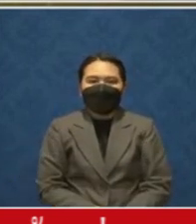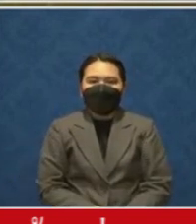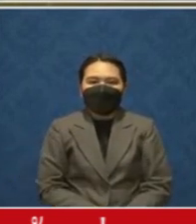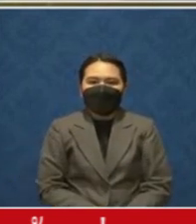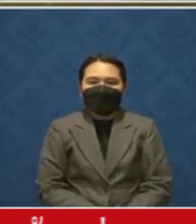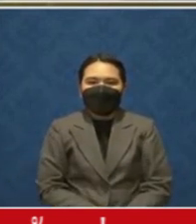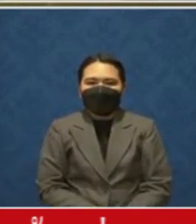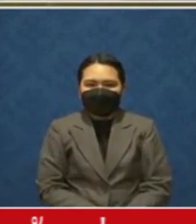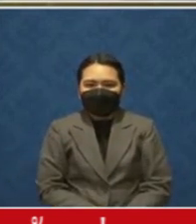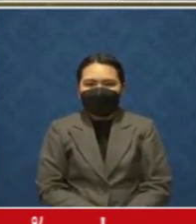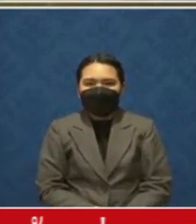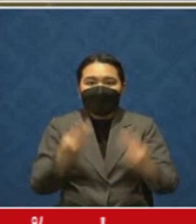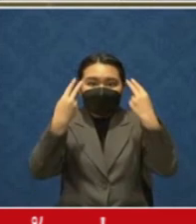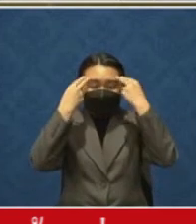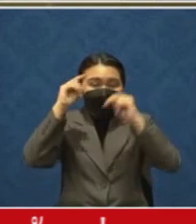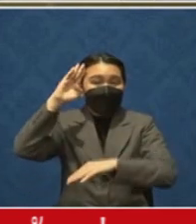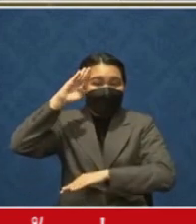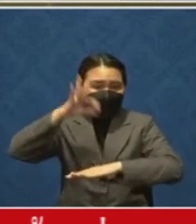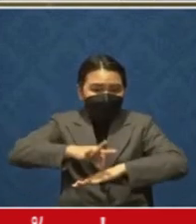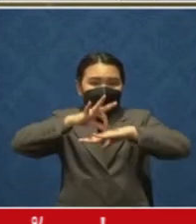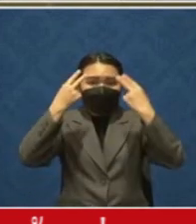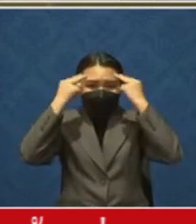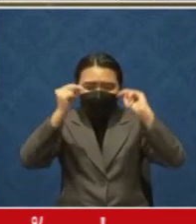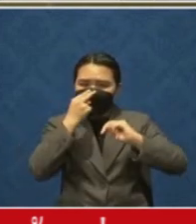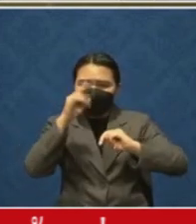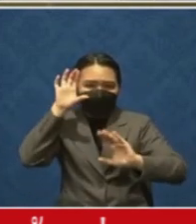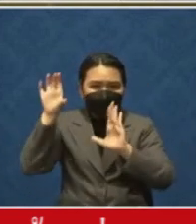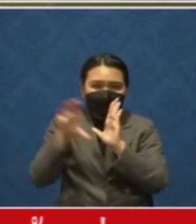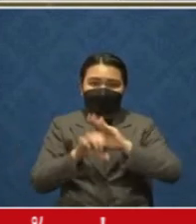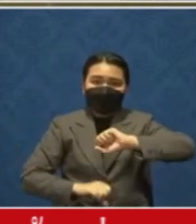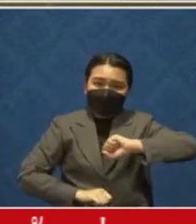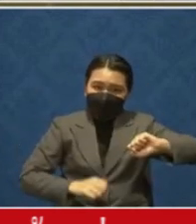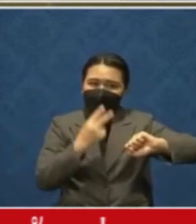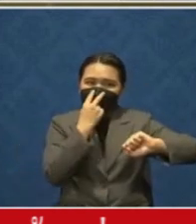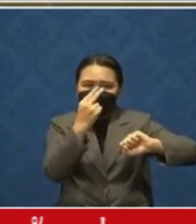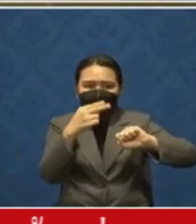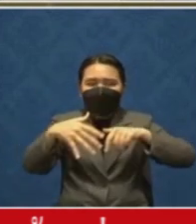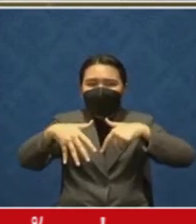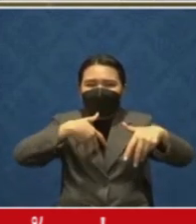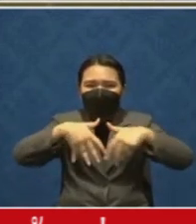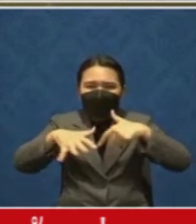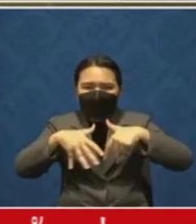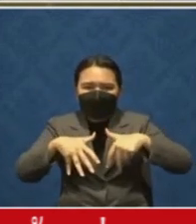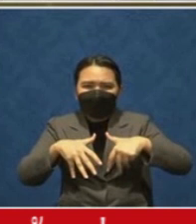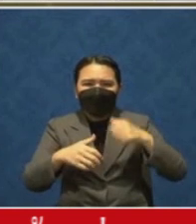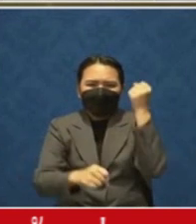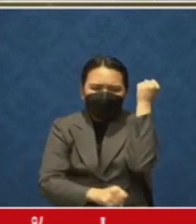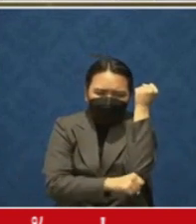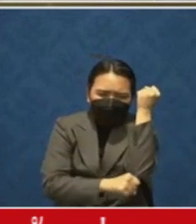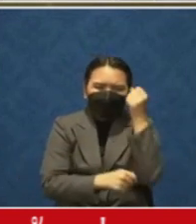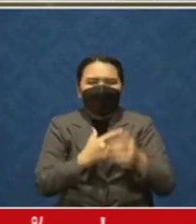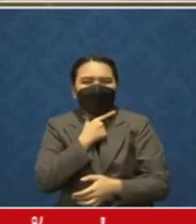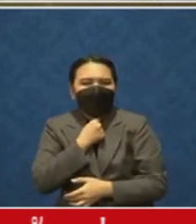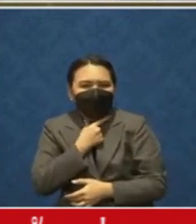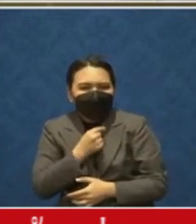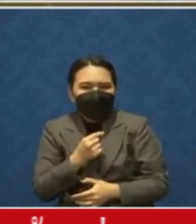พลเอกประยุทธ์ท่านเป็นนายกรัฐมนตรีท่านดูด้านซ้ายมือดิครับ ท่านดูความอดอยากหิวโหยของ